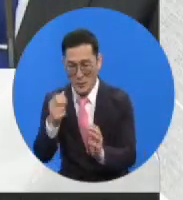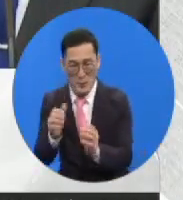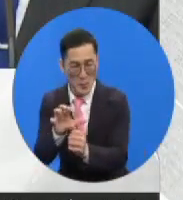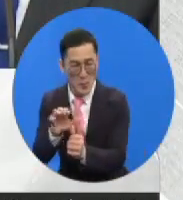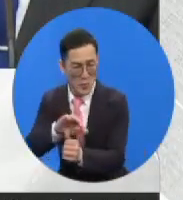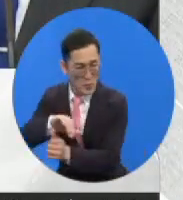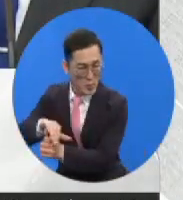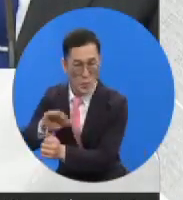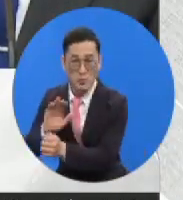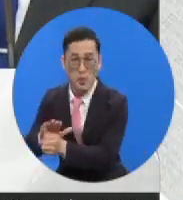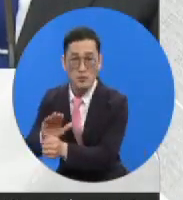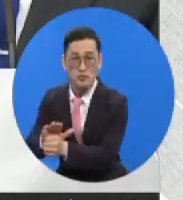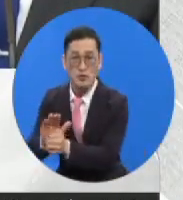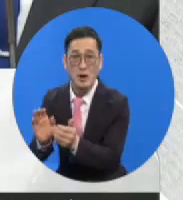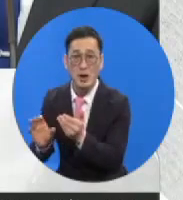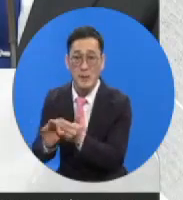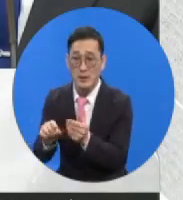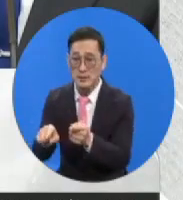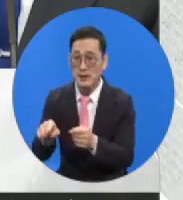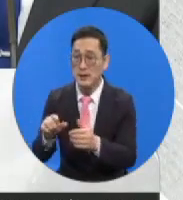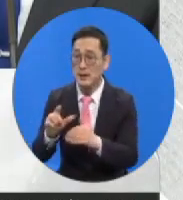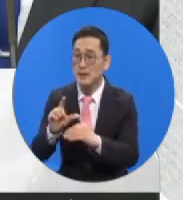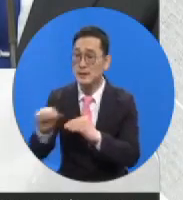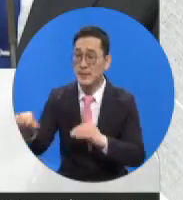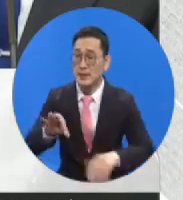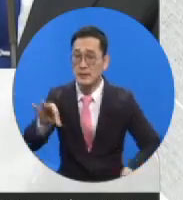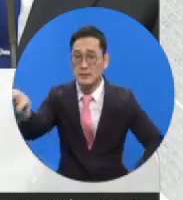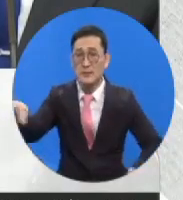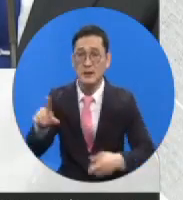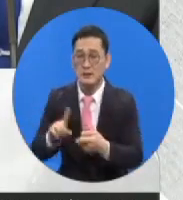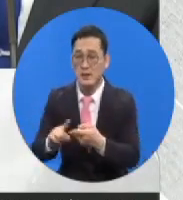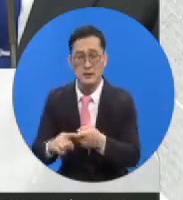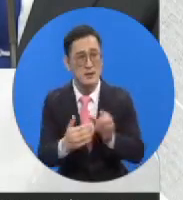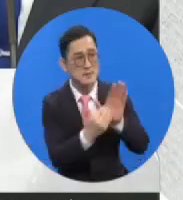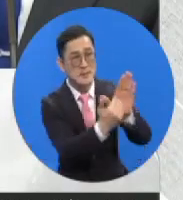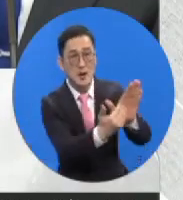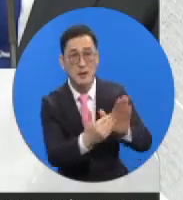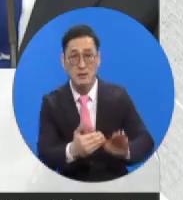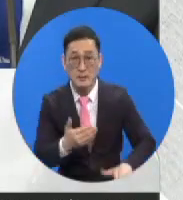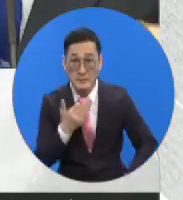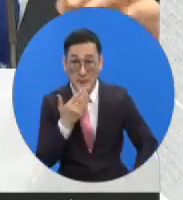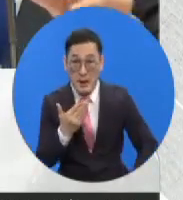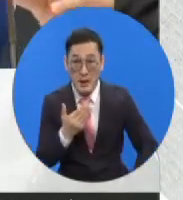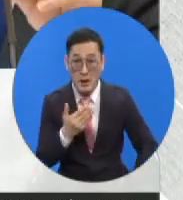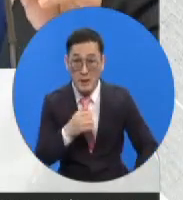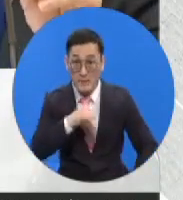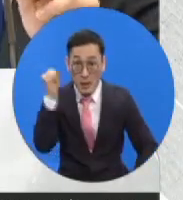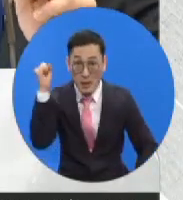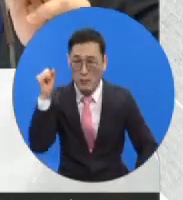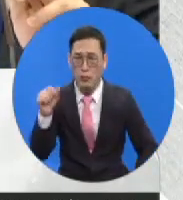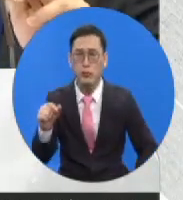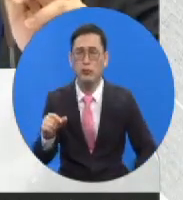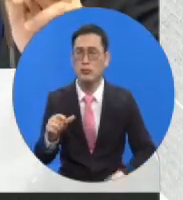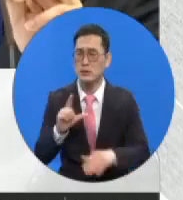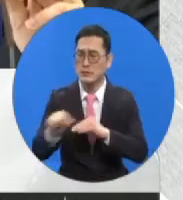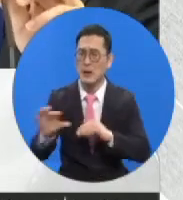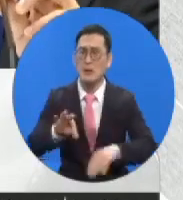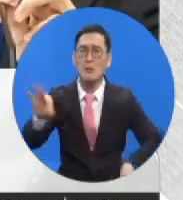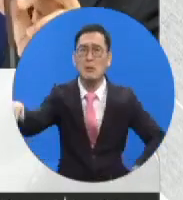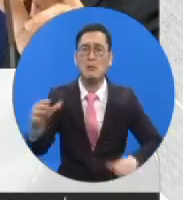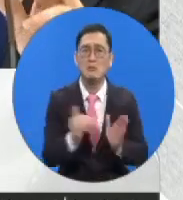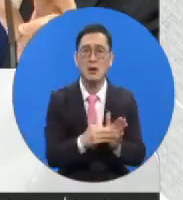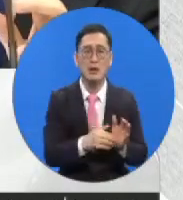한동훈 검사장이 좌천되는 걸 막아야죠. 예. 적극적으로 자기 몸으로. 예. 그래서 이거 자체를 비호라고 볼 수가 없고 또 윤석열 총장이